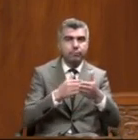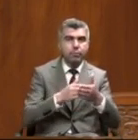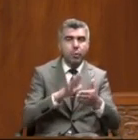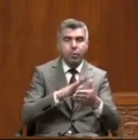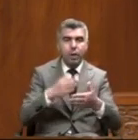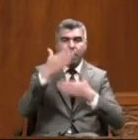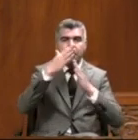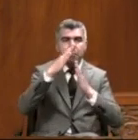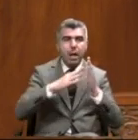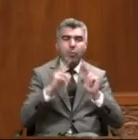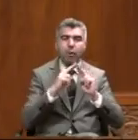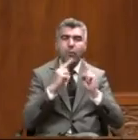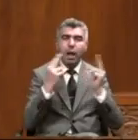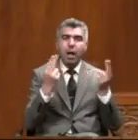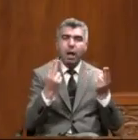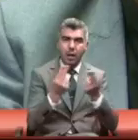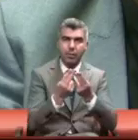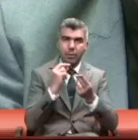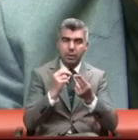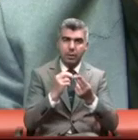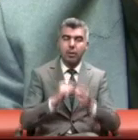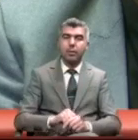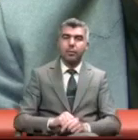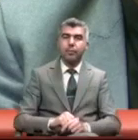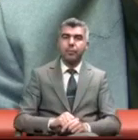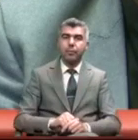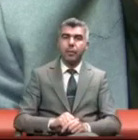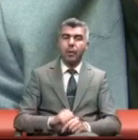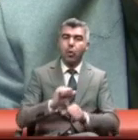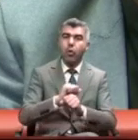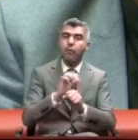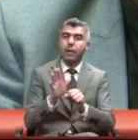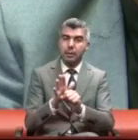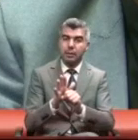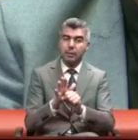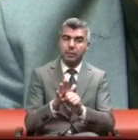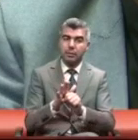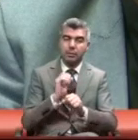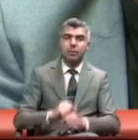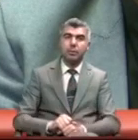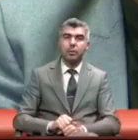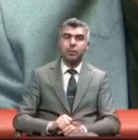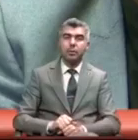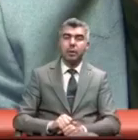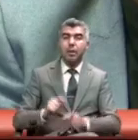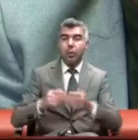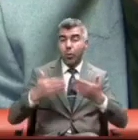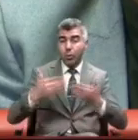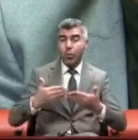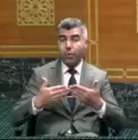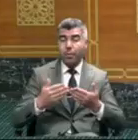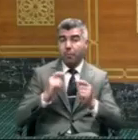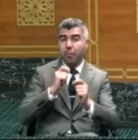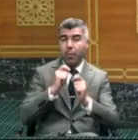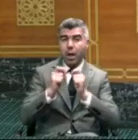بلادنا وعاشها العلم وفي مقدمتها جائحه كوفيد وبالتالي فاللقاش اليوم